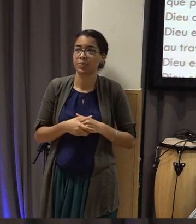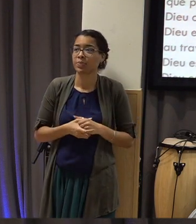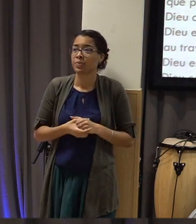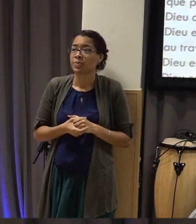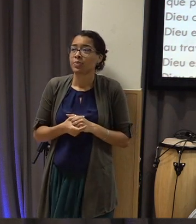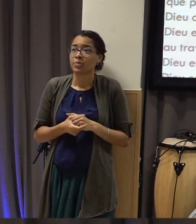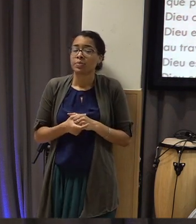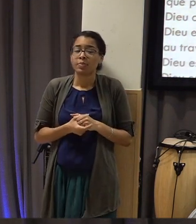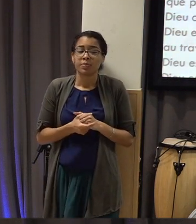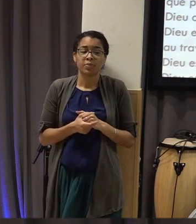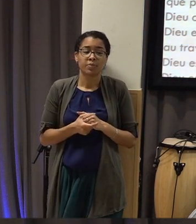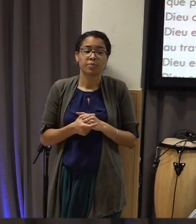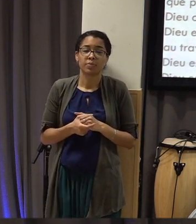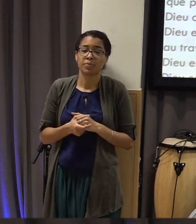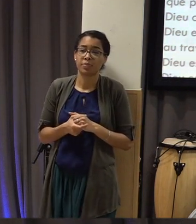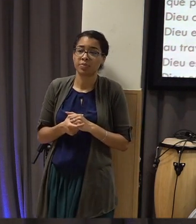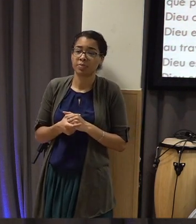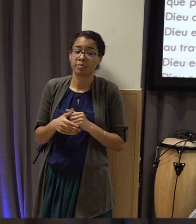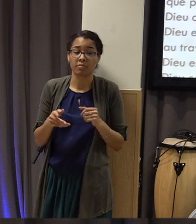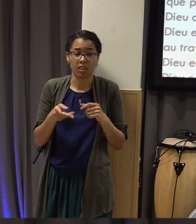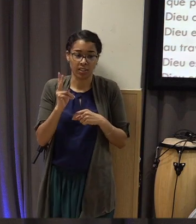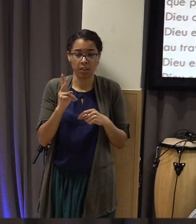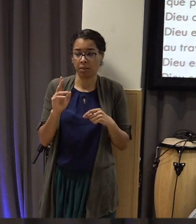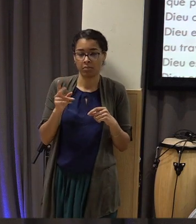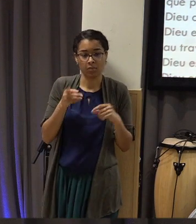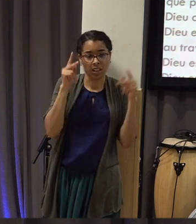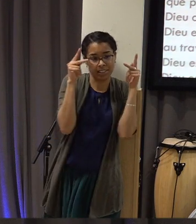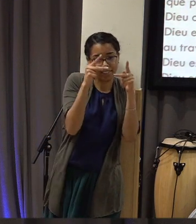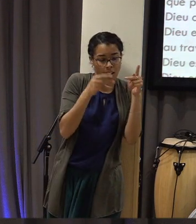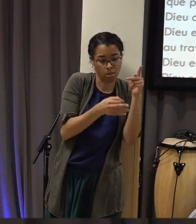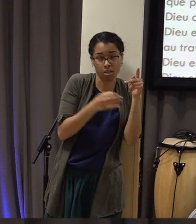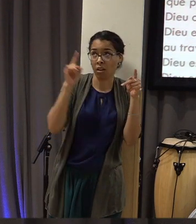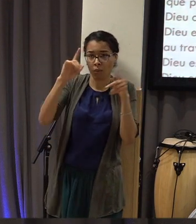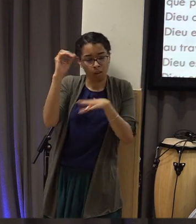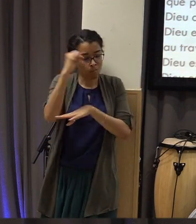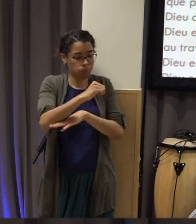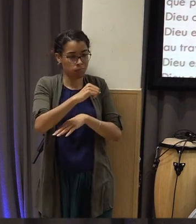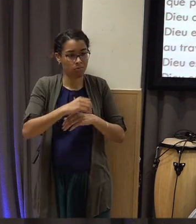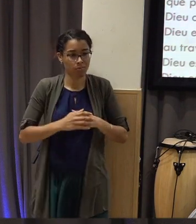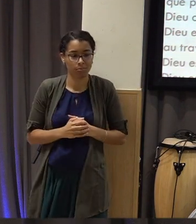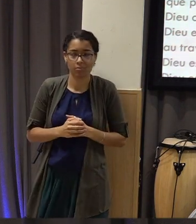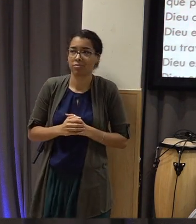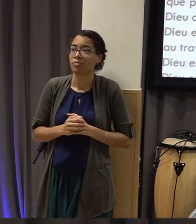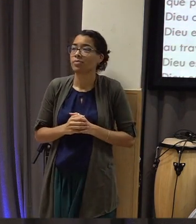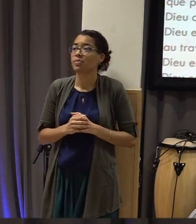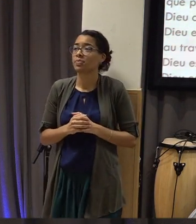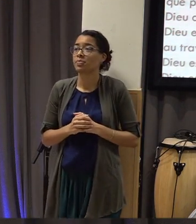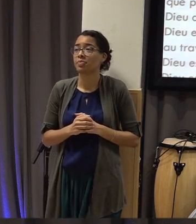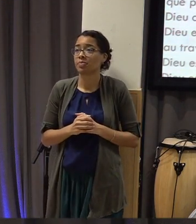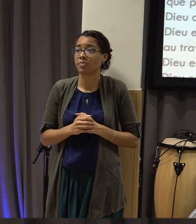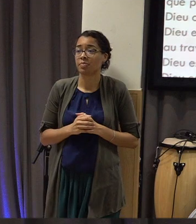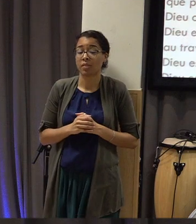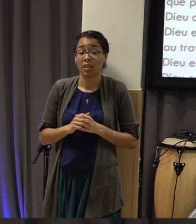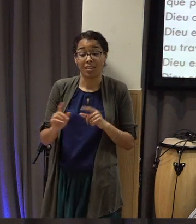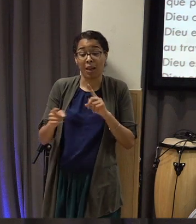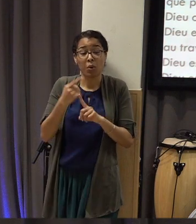C'est un peu plus que César. il est important de connaître son créancier.